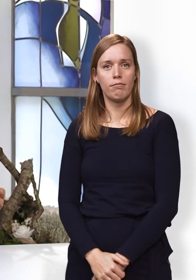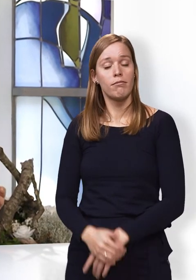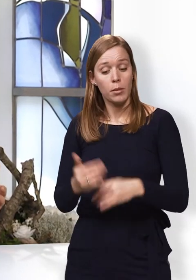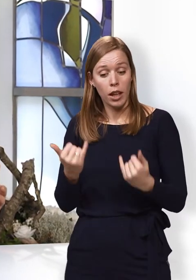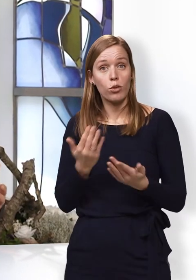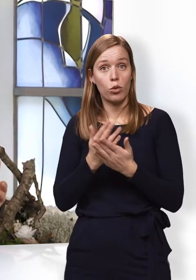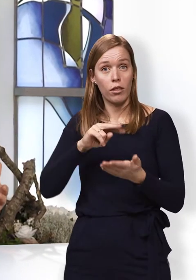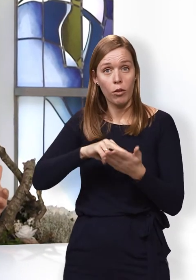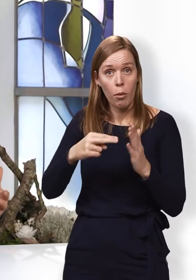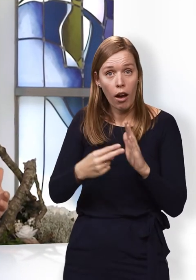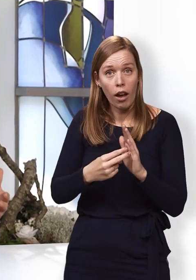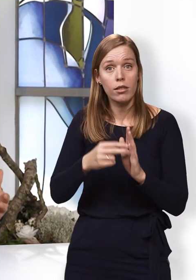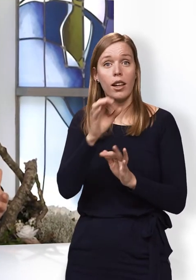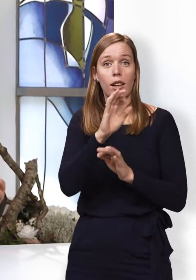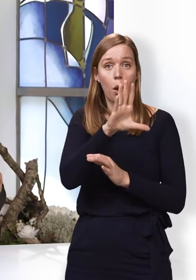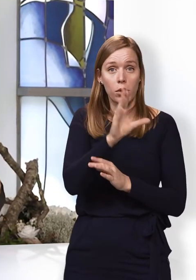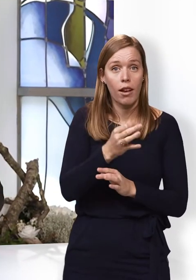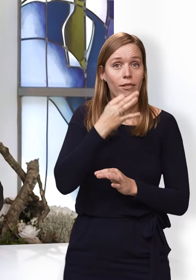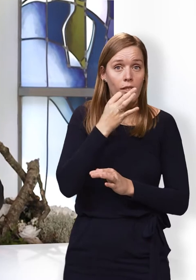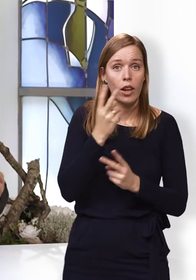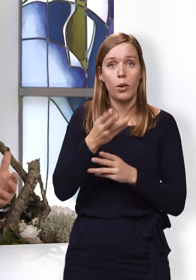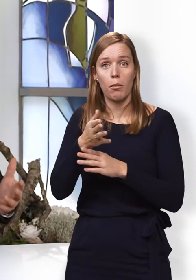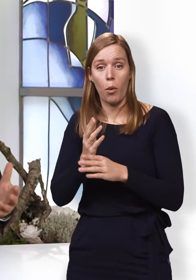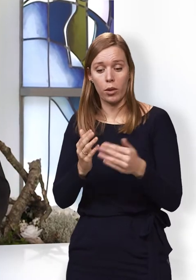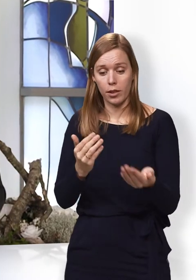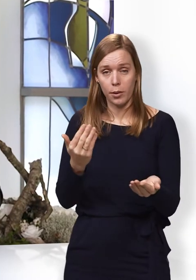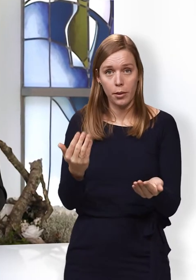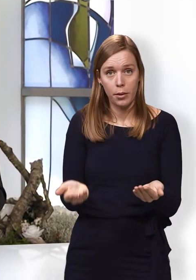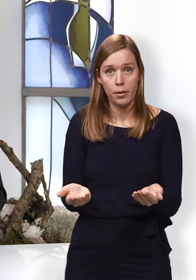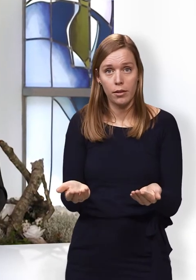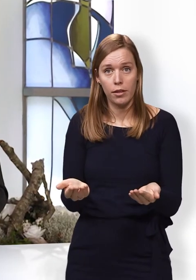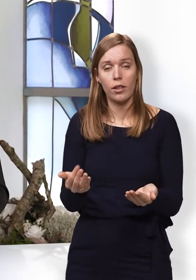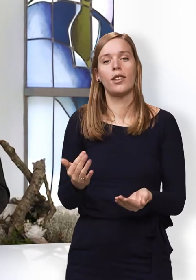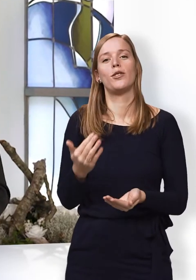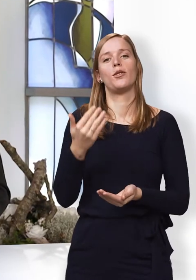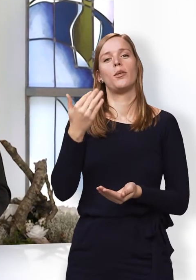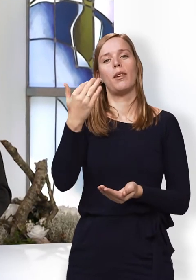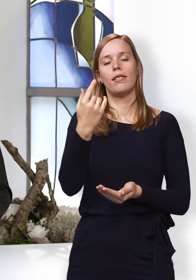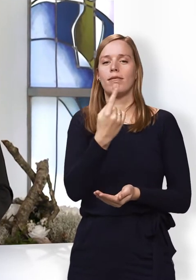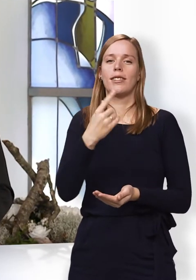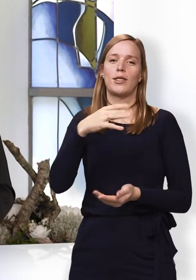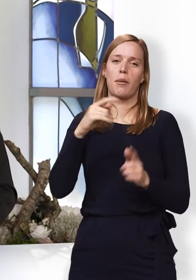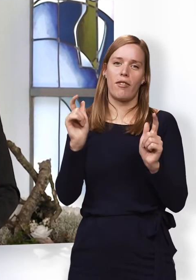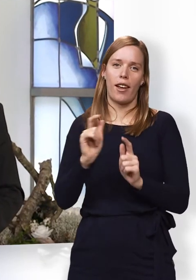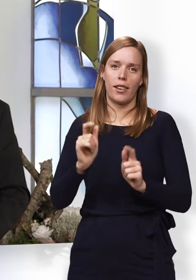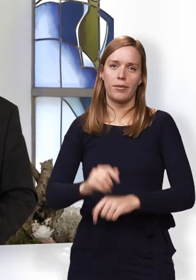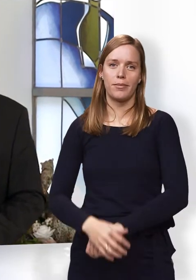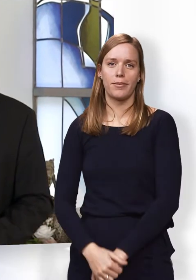Saft der Traube oder Wein und das Brot zurecht. Und dann feiern Sie mit.